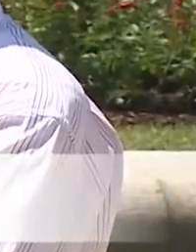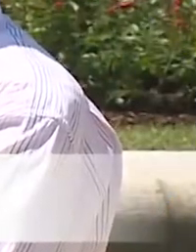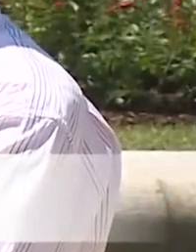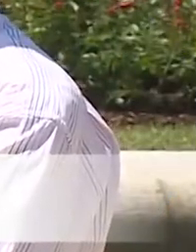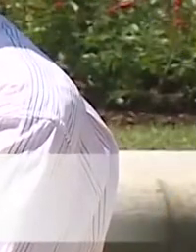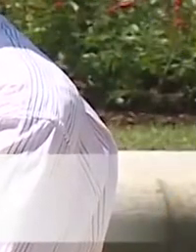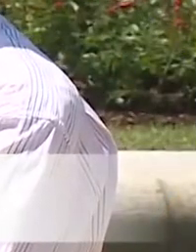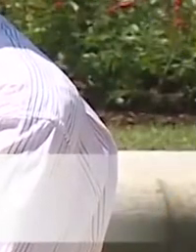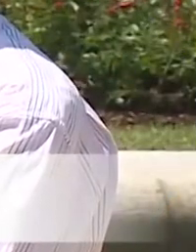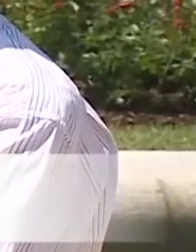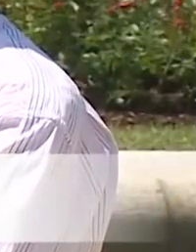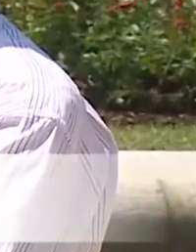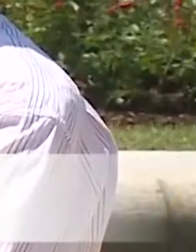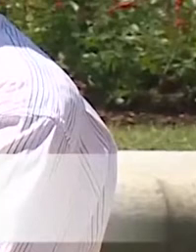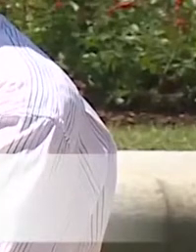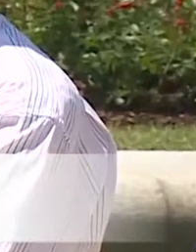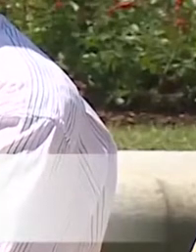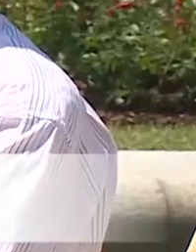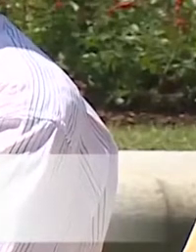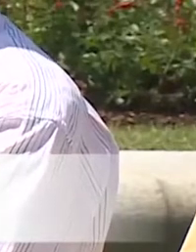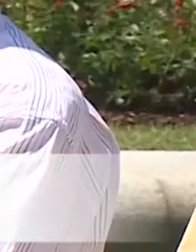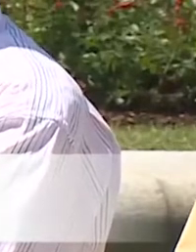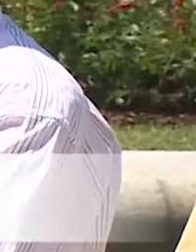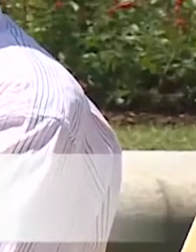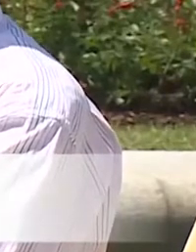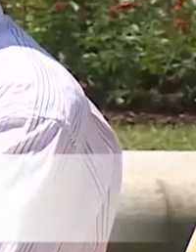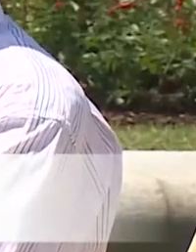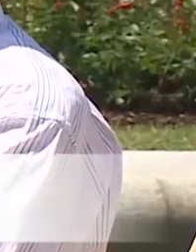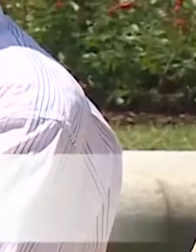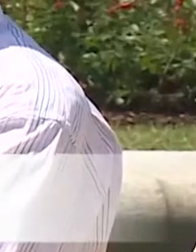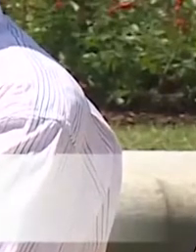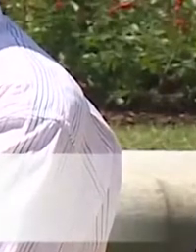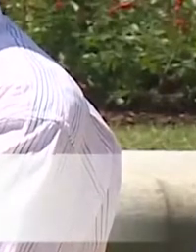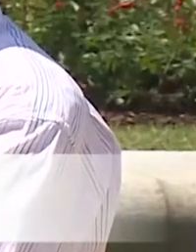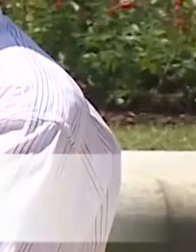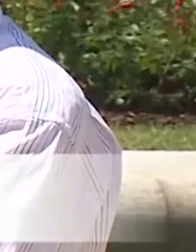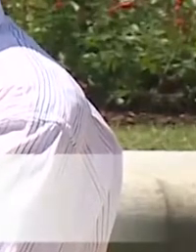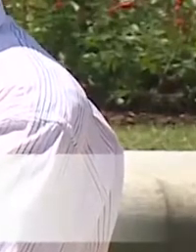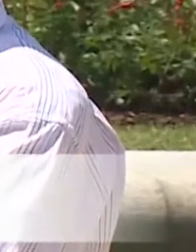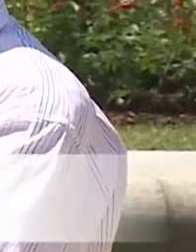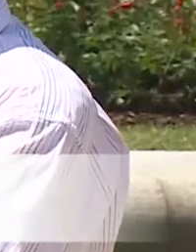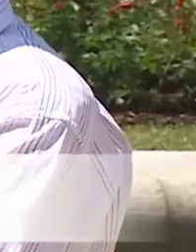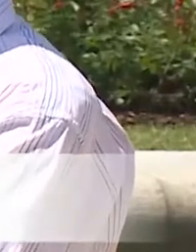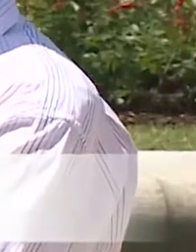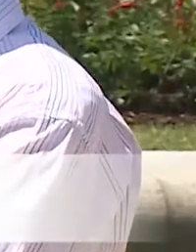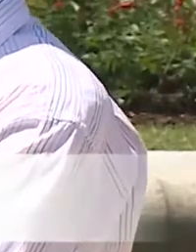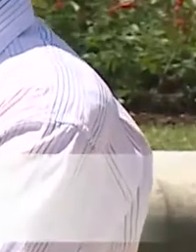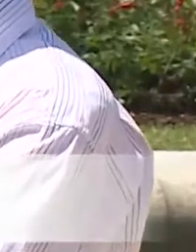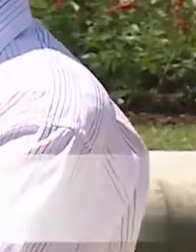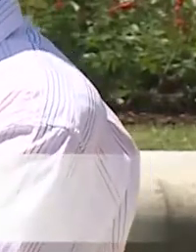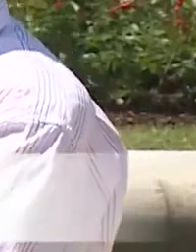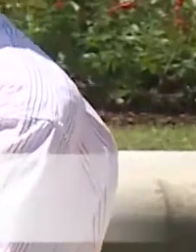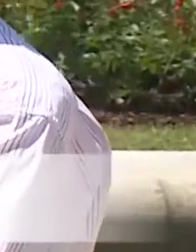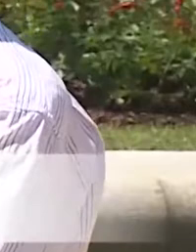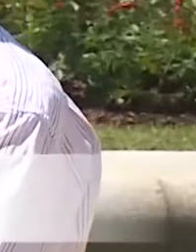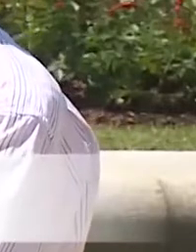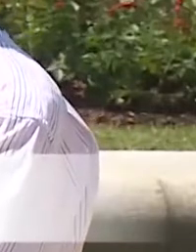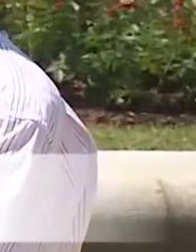기자회견을 할 때, 대국민 연설할 때 수어 통역사를 옆에 세우는 일부터 하는 것이